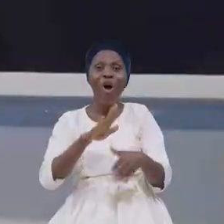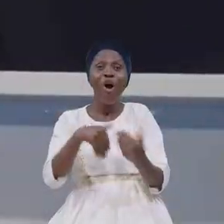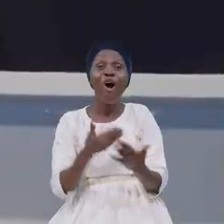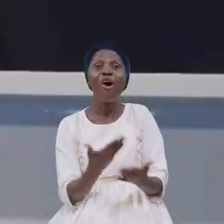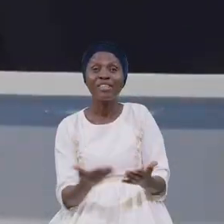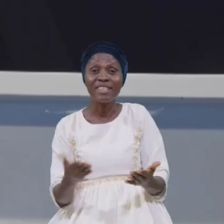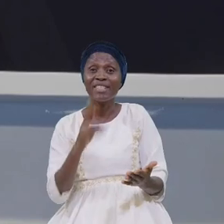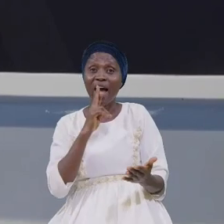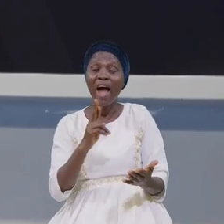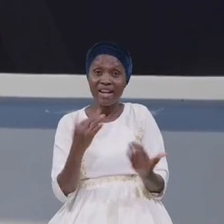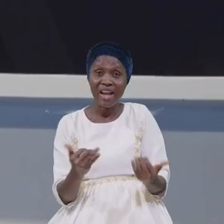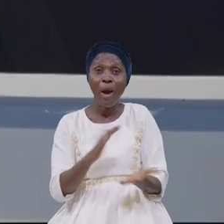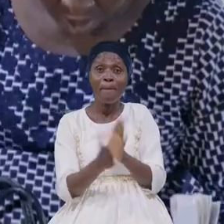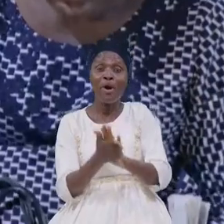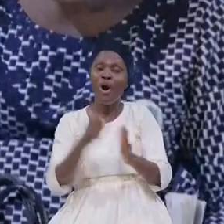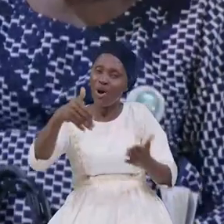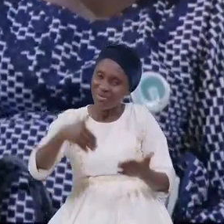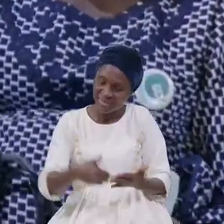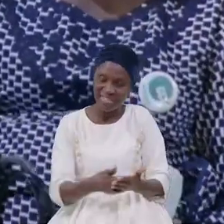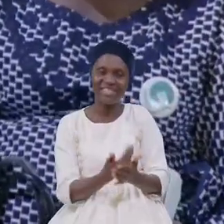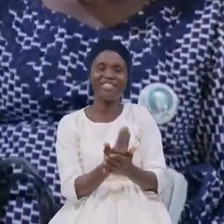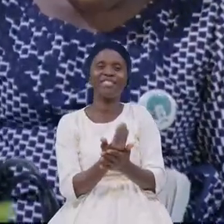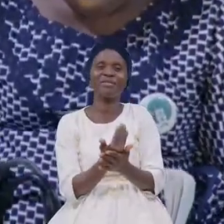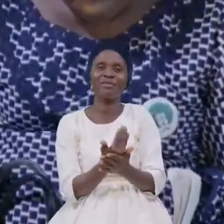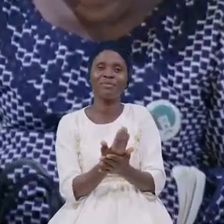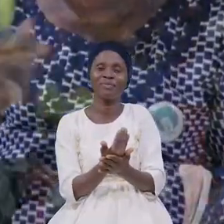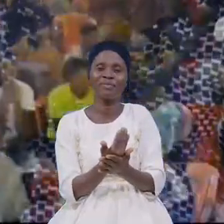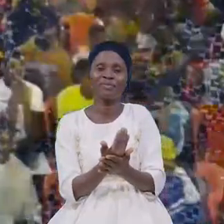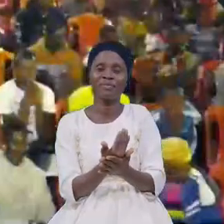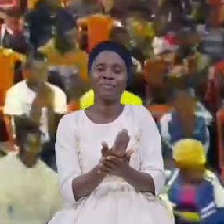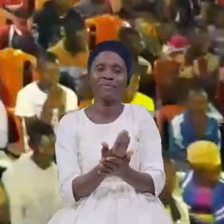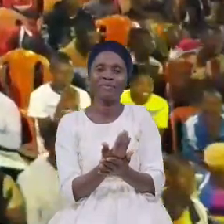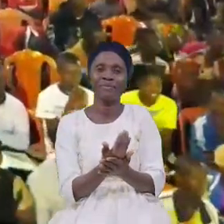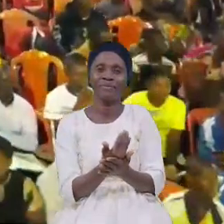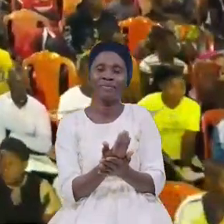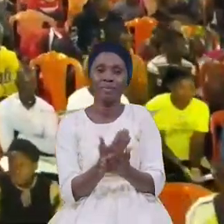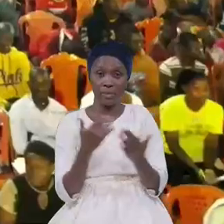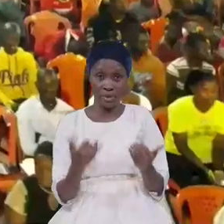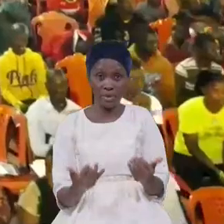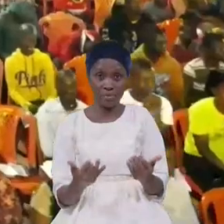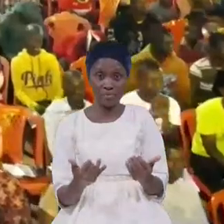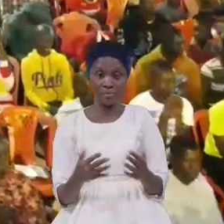dire. Voici, toutes choses sont devenues nouvelles.